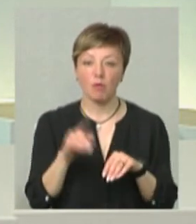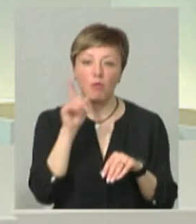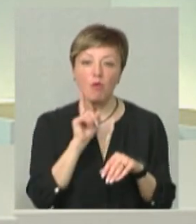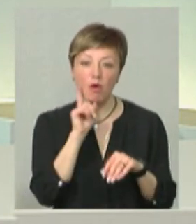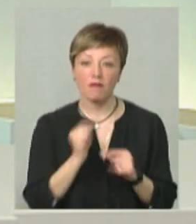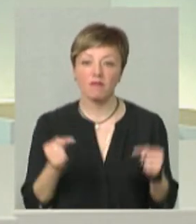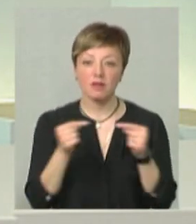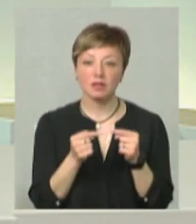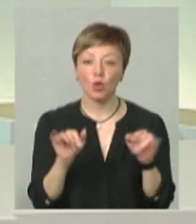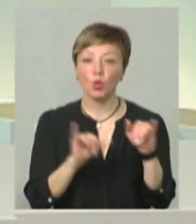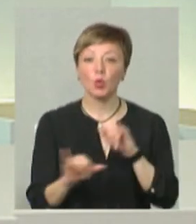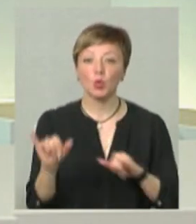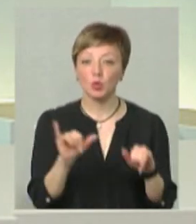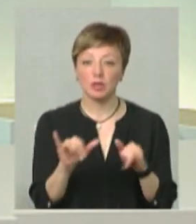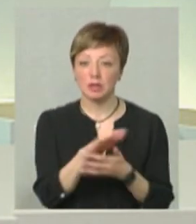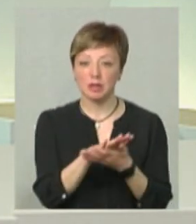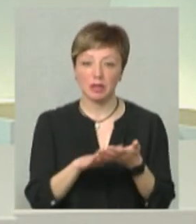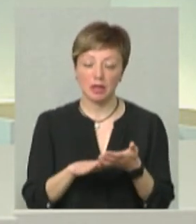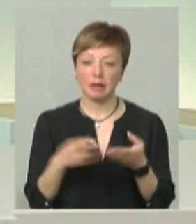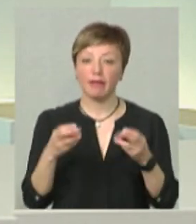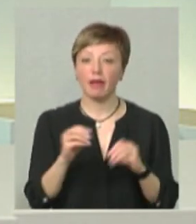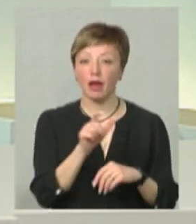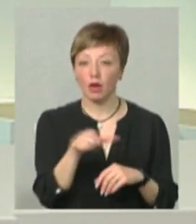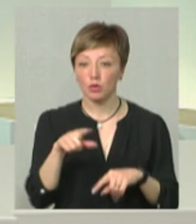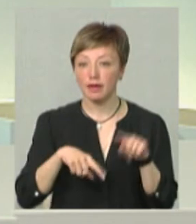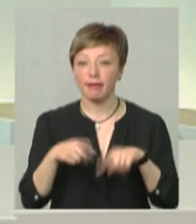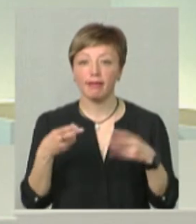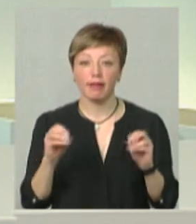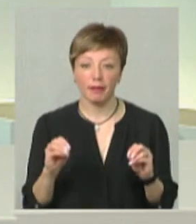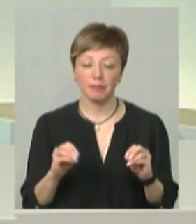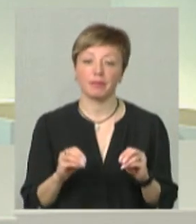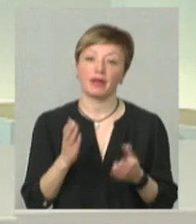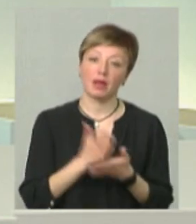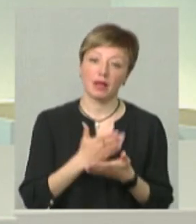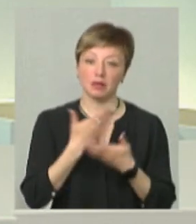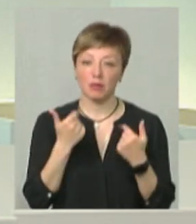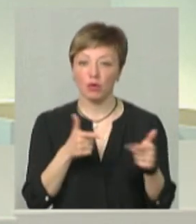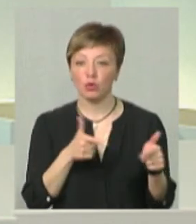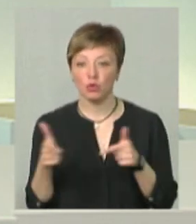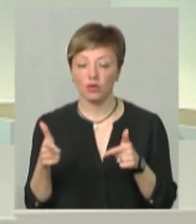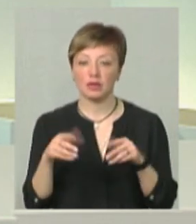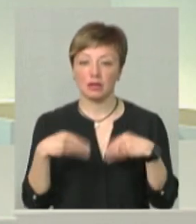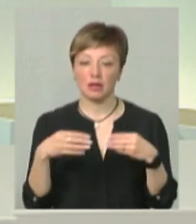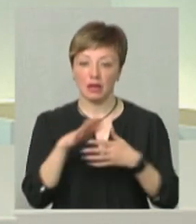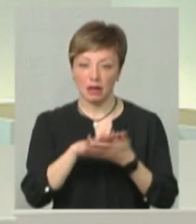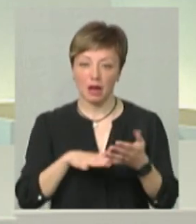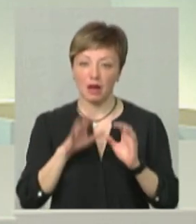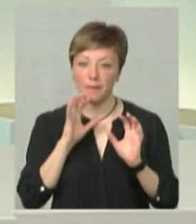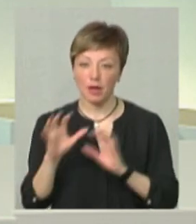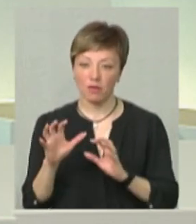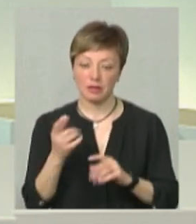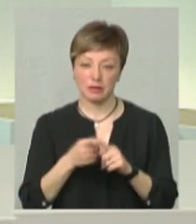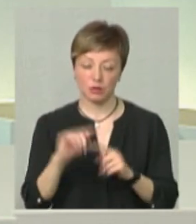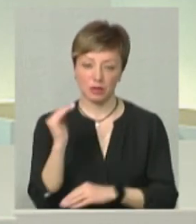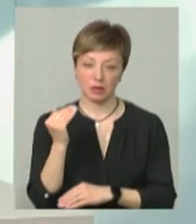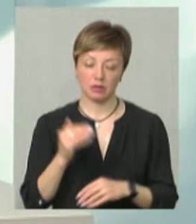визначення того, де люди, де родичі, є вони і чи готові вони надалі піклуватися за цією